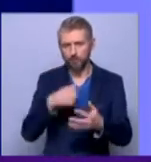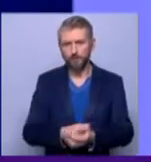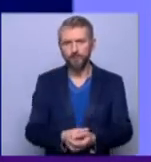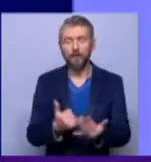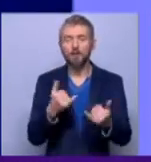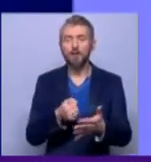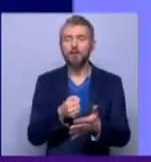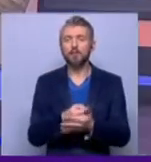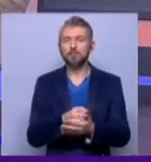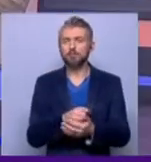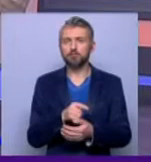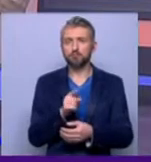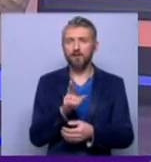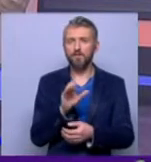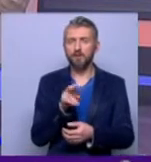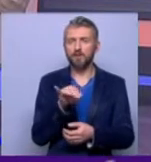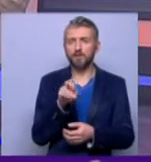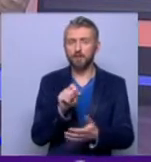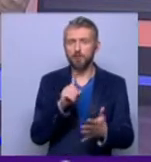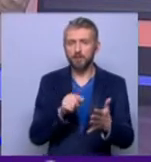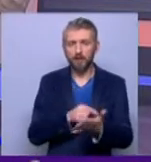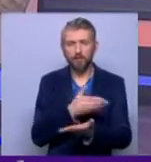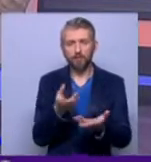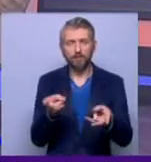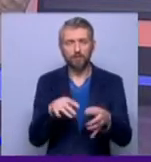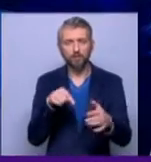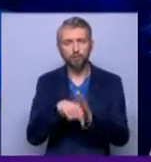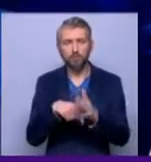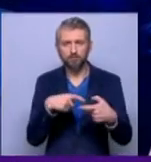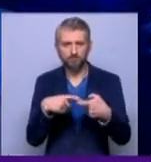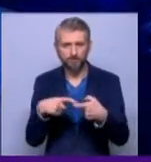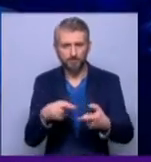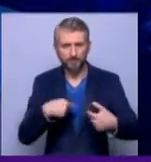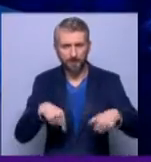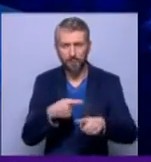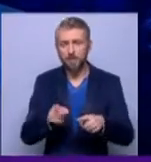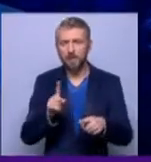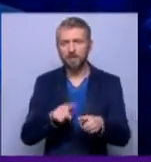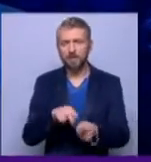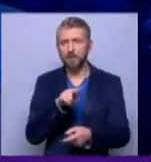пана Валентина питання, але поки що, глядачі, шановні, будь ласка, ви залишаєтесь в контексті нашого мовлення. Я нагадаю, що це прямий